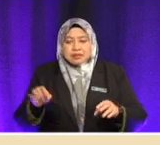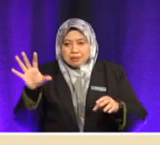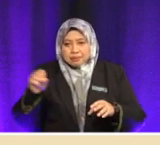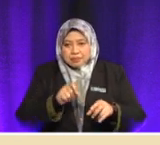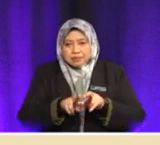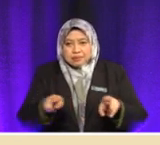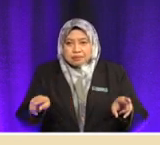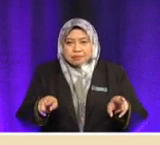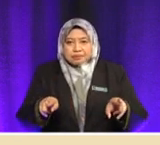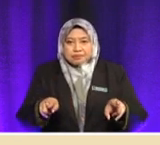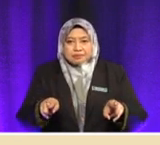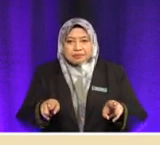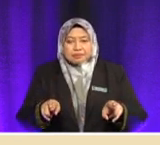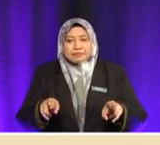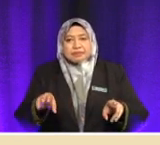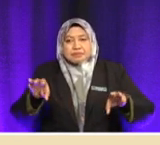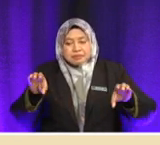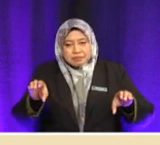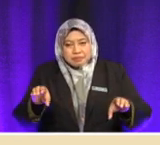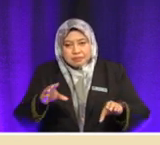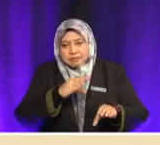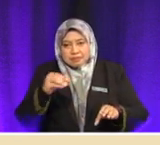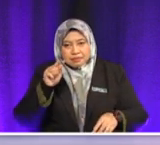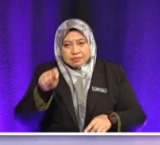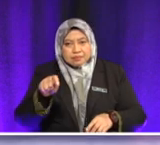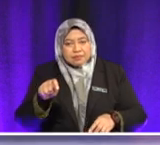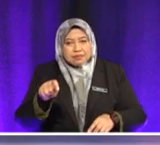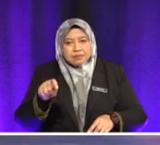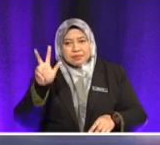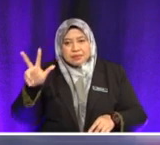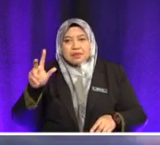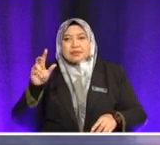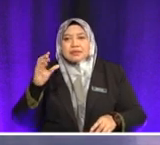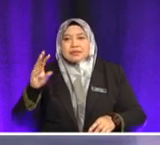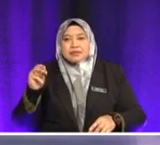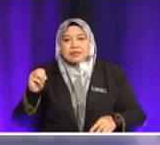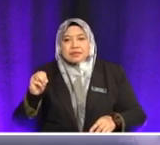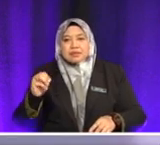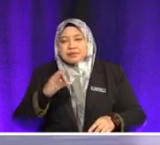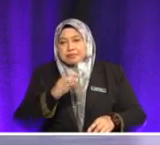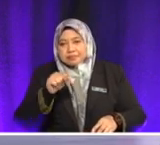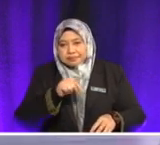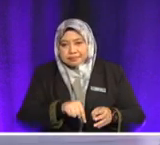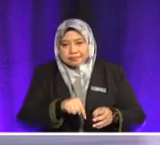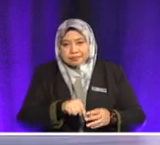anda kemudian kita tanda kain tiga cm di sini